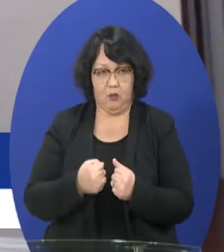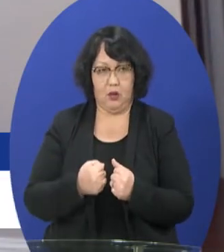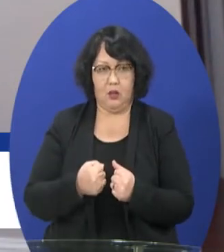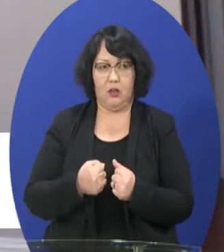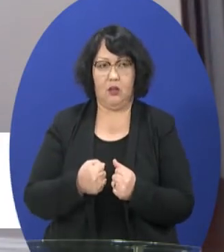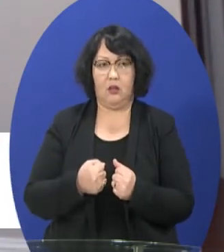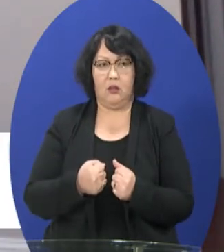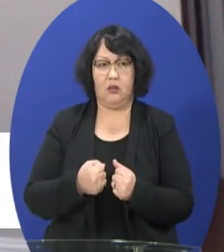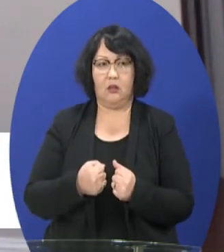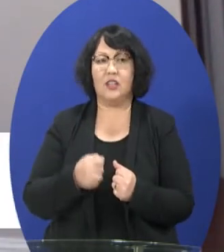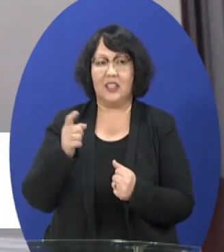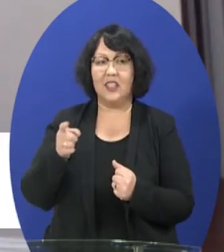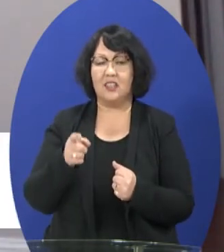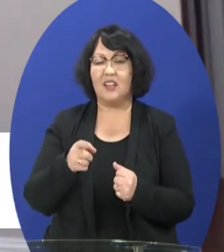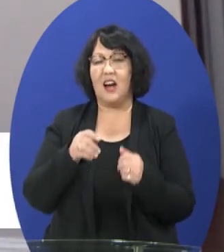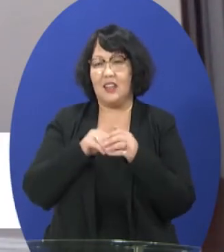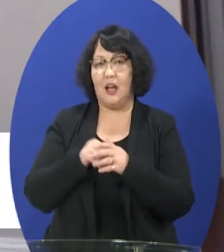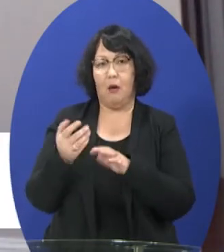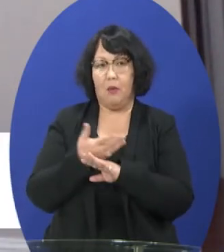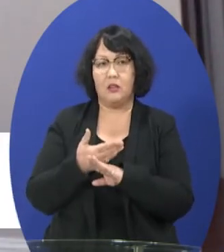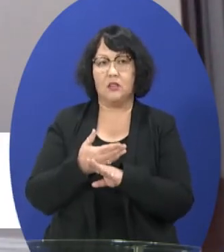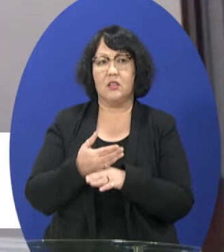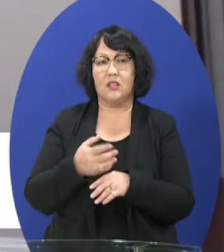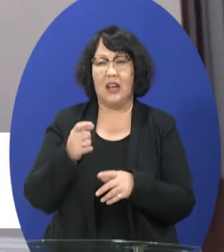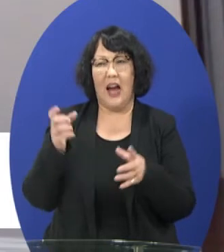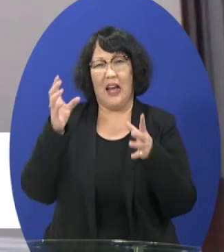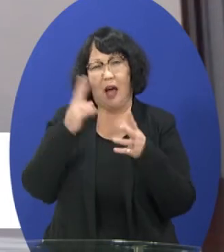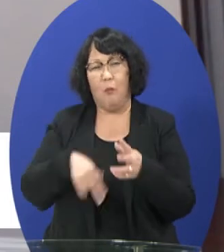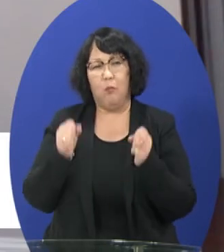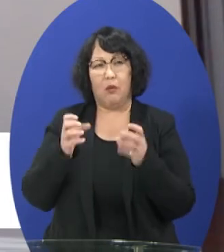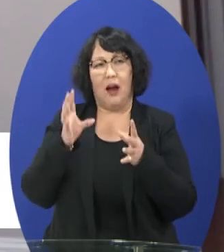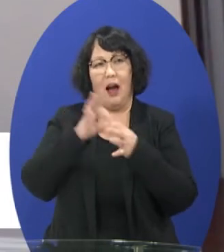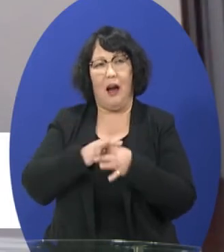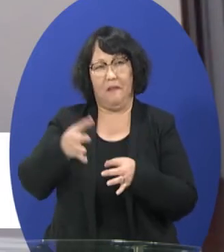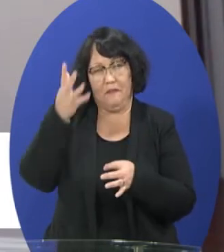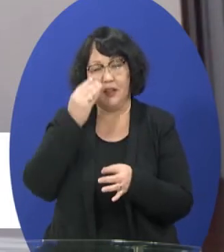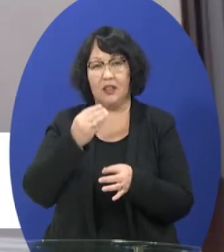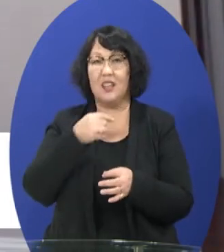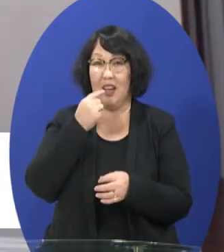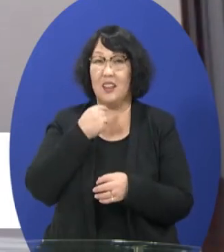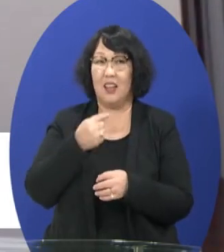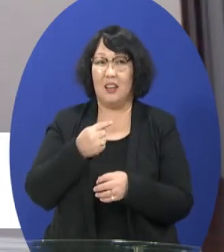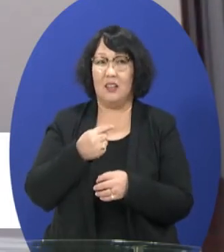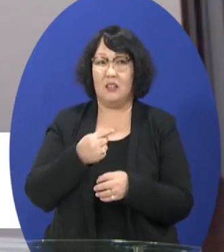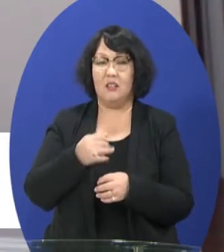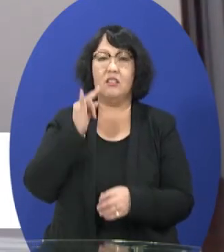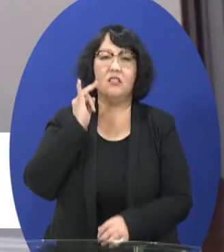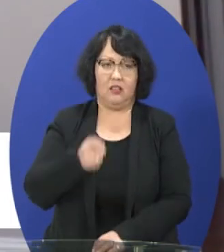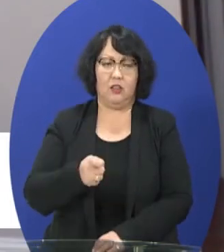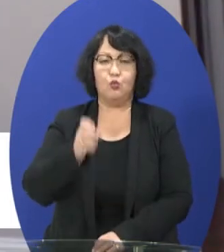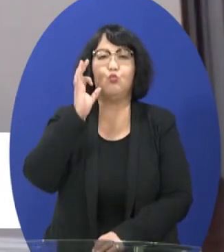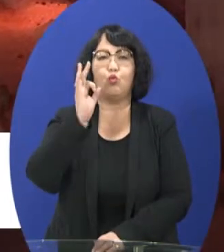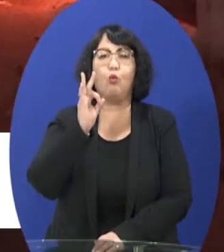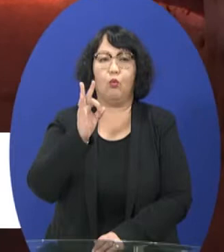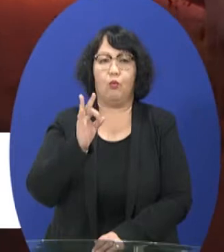тэднийгээ хадгалж авч үлдээ, бид нар маань хаагдчих гадаа байна гэсэн яриа дандаа гардаг л да. Тэр бол миний бодлоор маш зөв